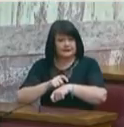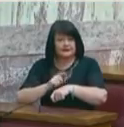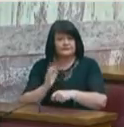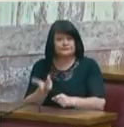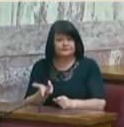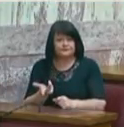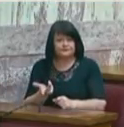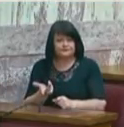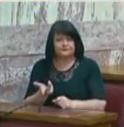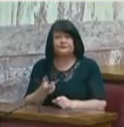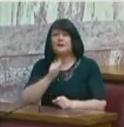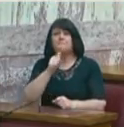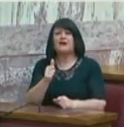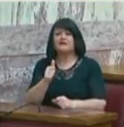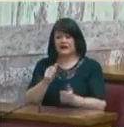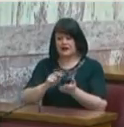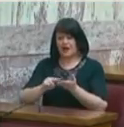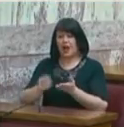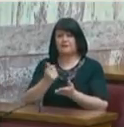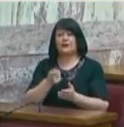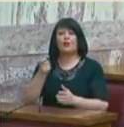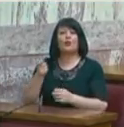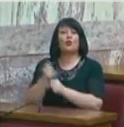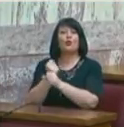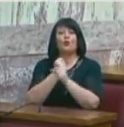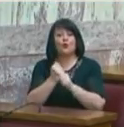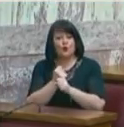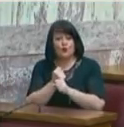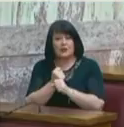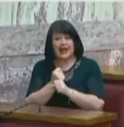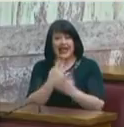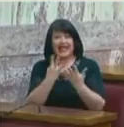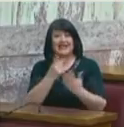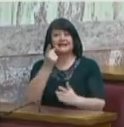η αδήλωτη εργασία έχει πέσει από το 19% στο 13%.